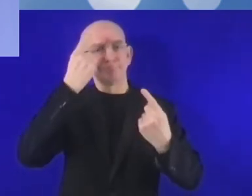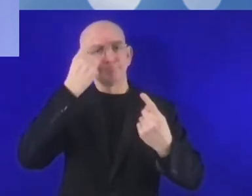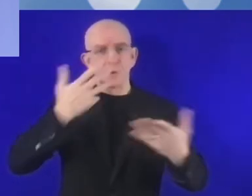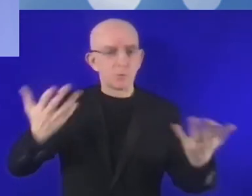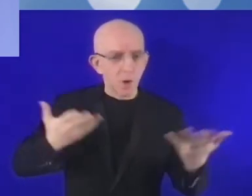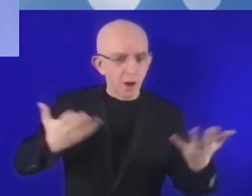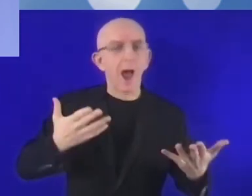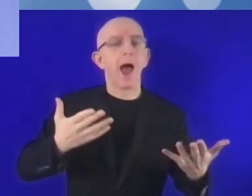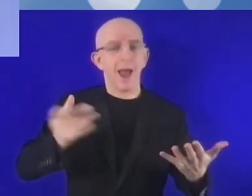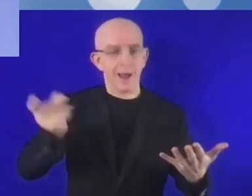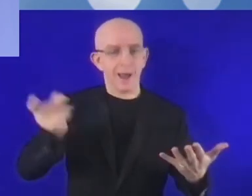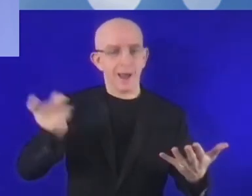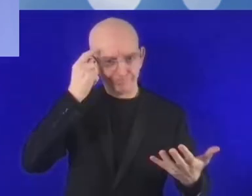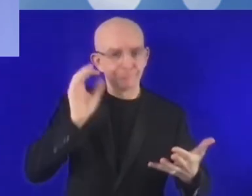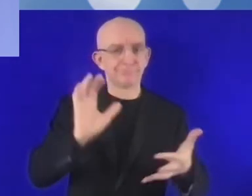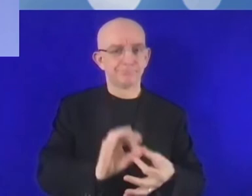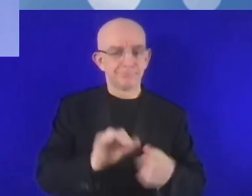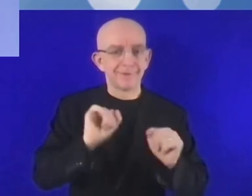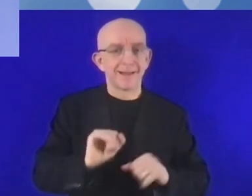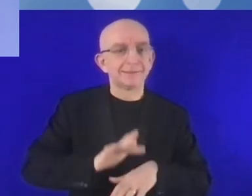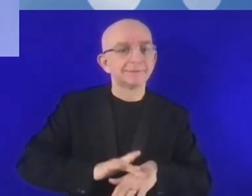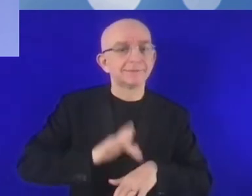التربية الموسيقية والتعليم